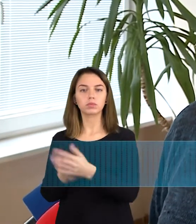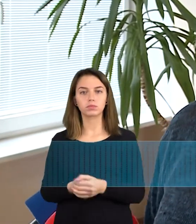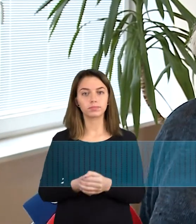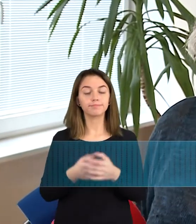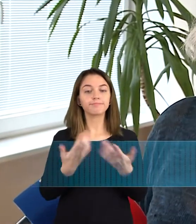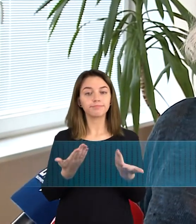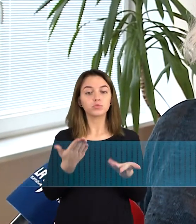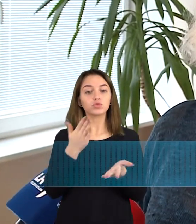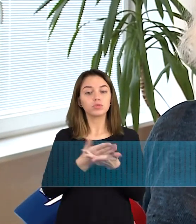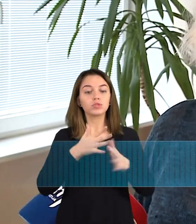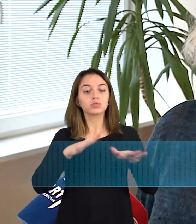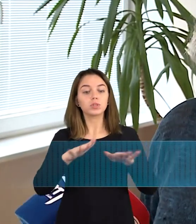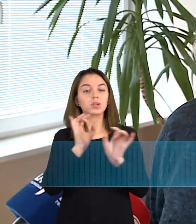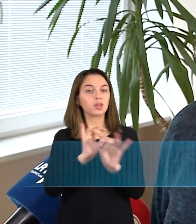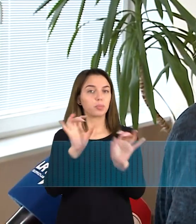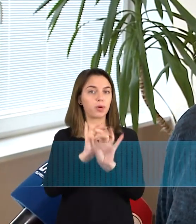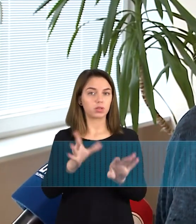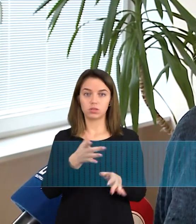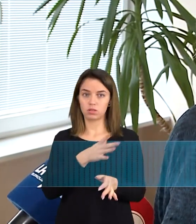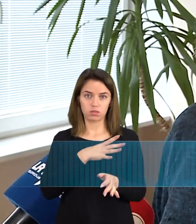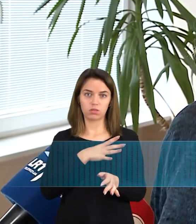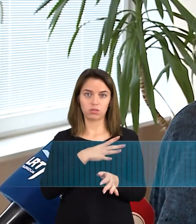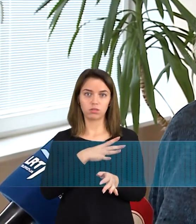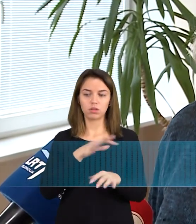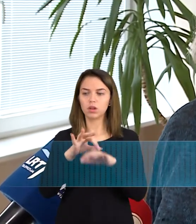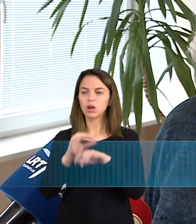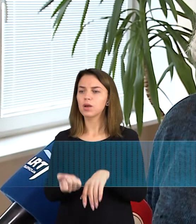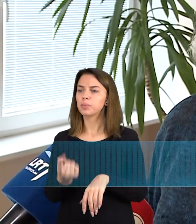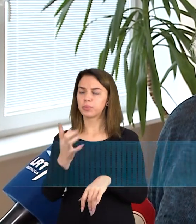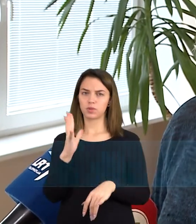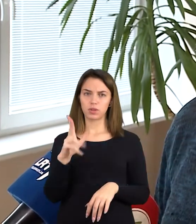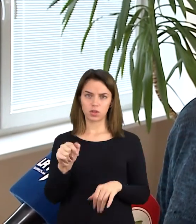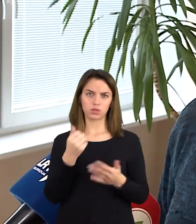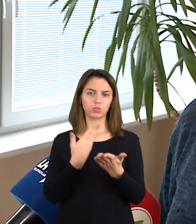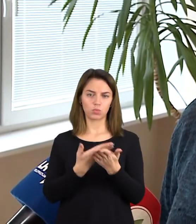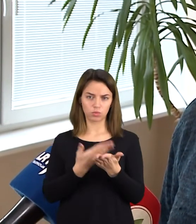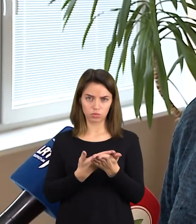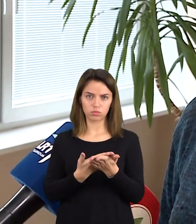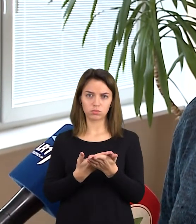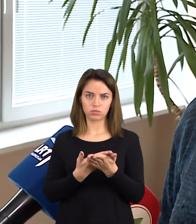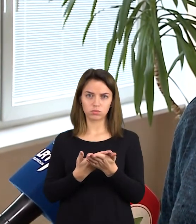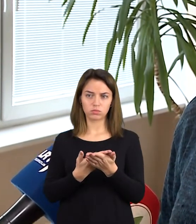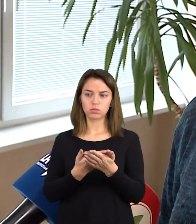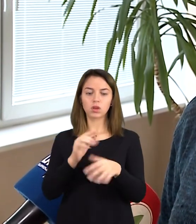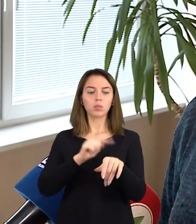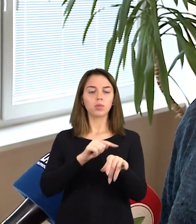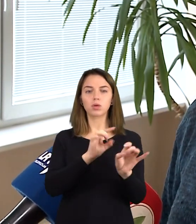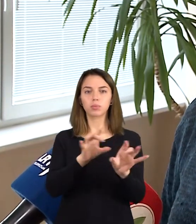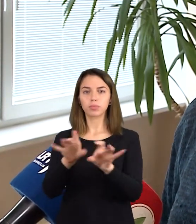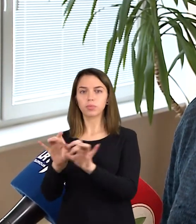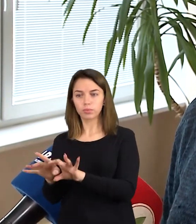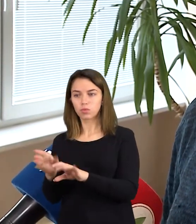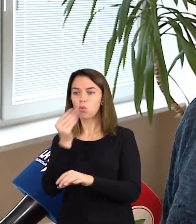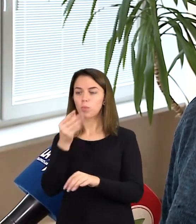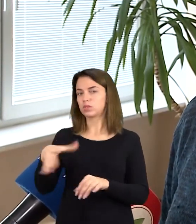kad nelabai galim paaiškinti ir kad tas protrūkis labai keistai. Kadangi serga vaikai ne vienu metu, o valgo